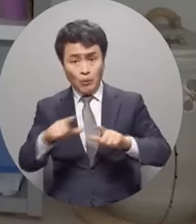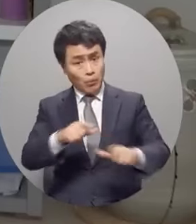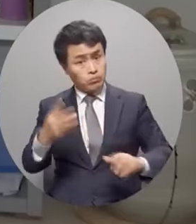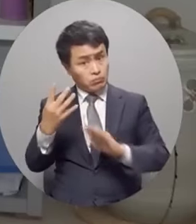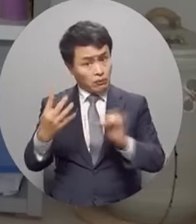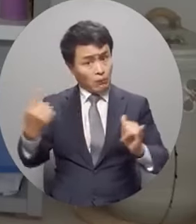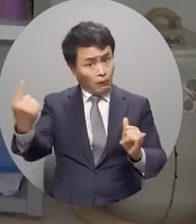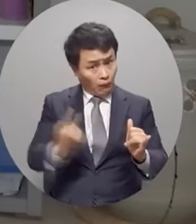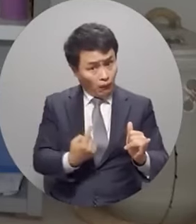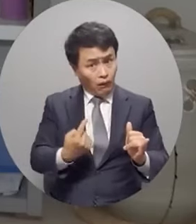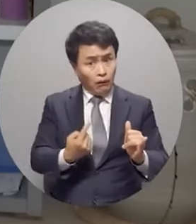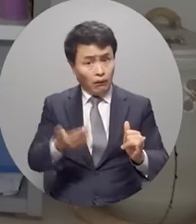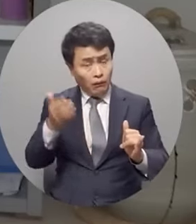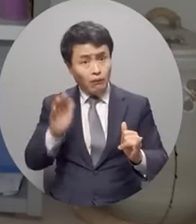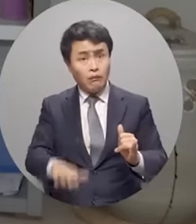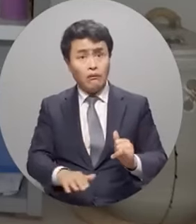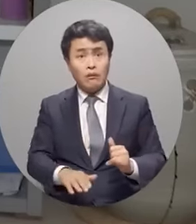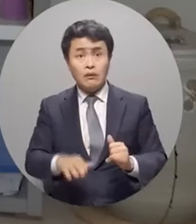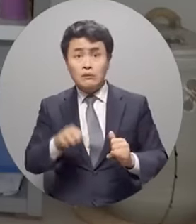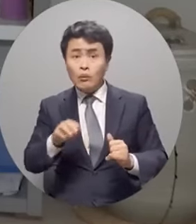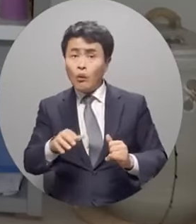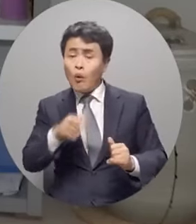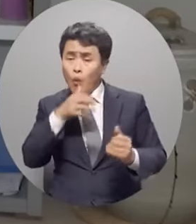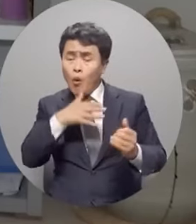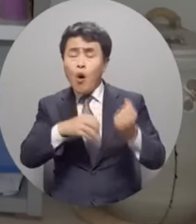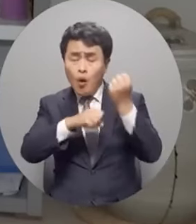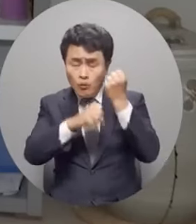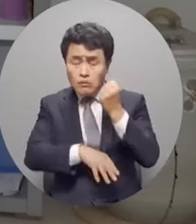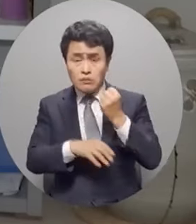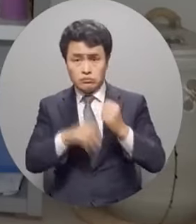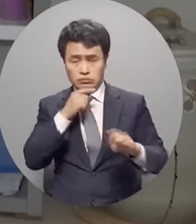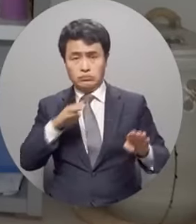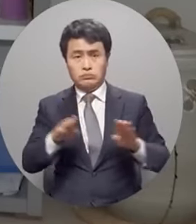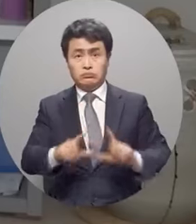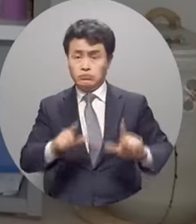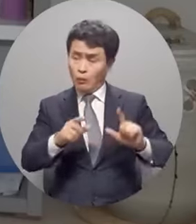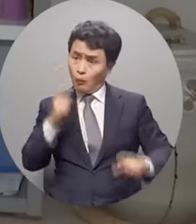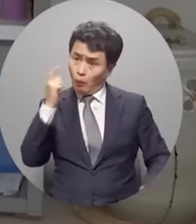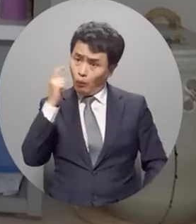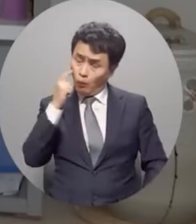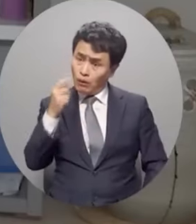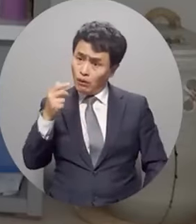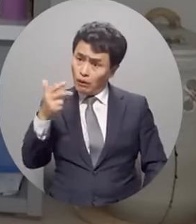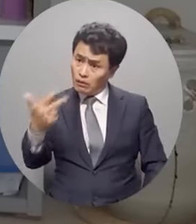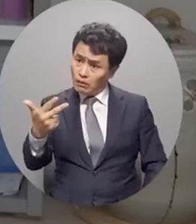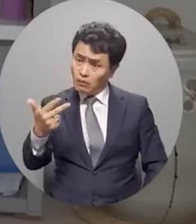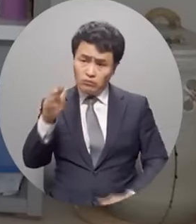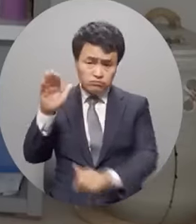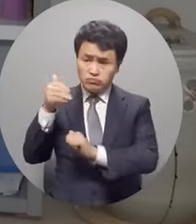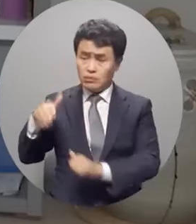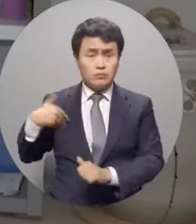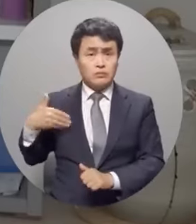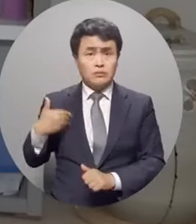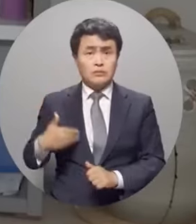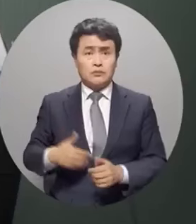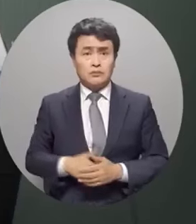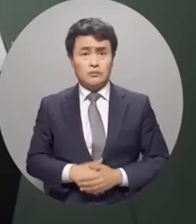4명이 나와요. 한 일요일, 라인만 가동하는 예, 원래는요. 일요일 날. 그날 왜 거기서 7명을 또 불렀는지도 모르겠고.